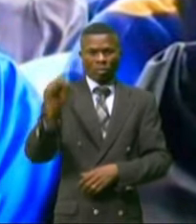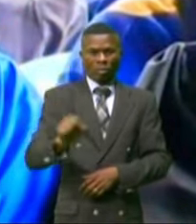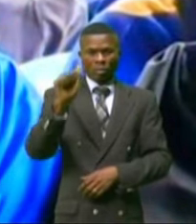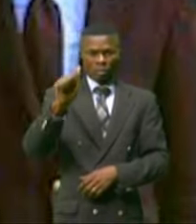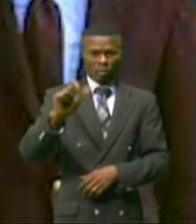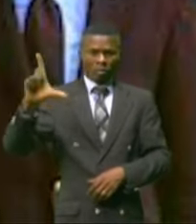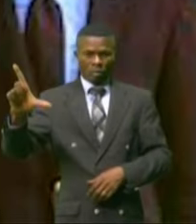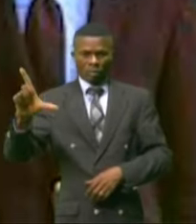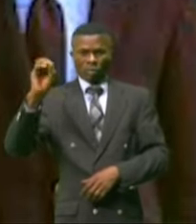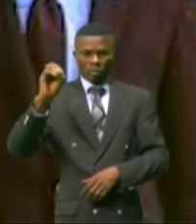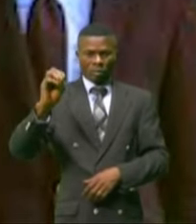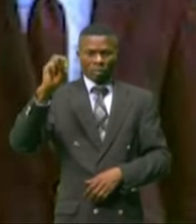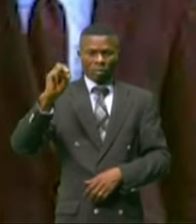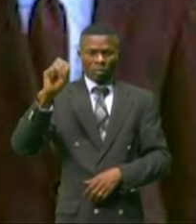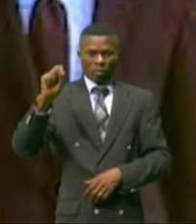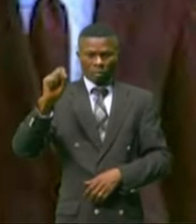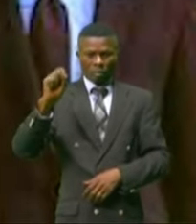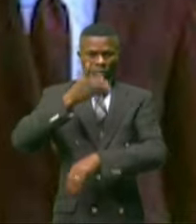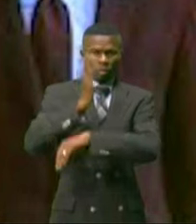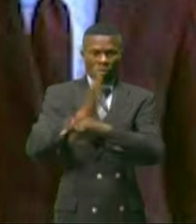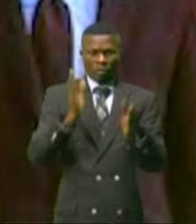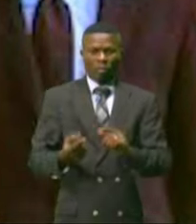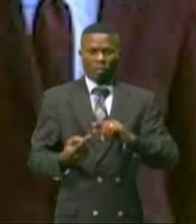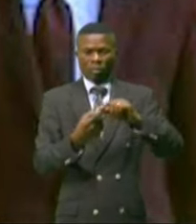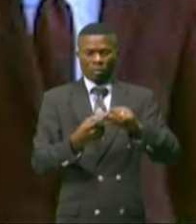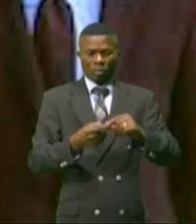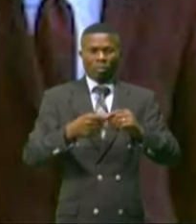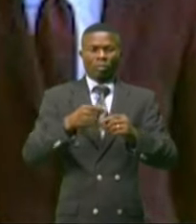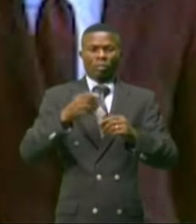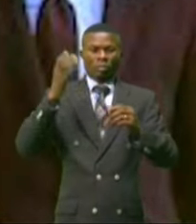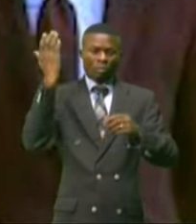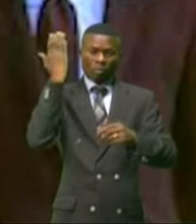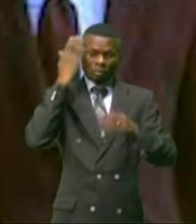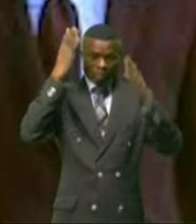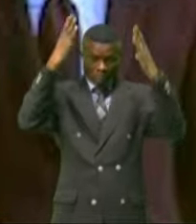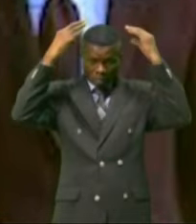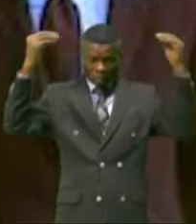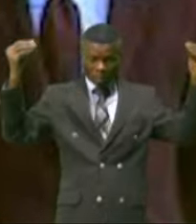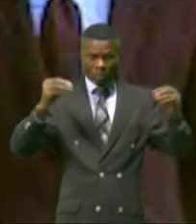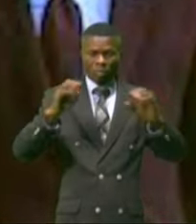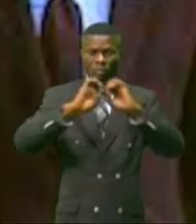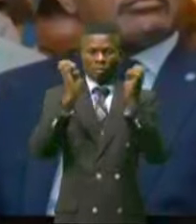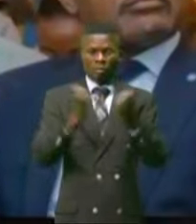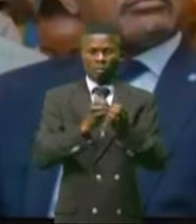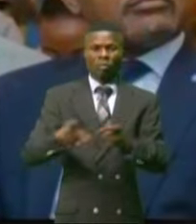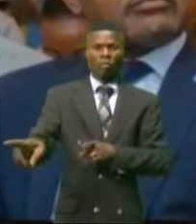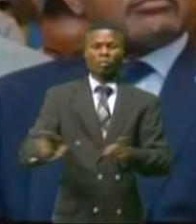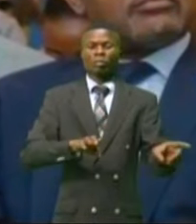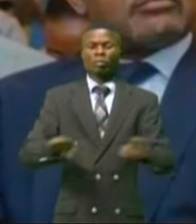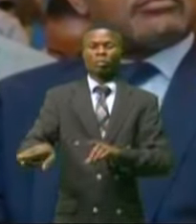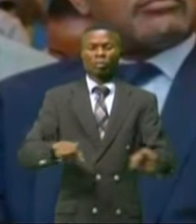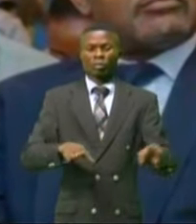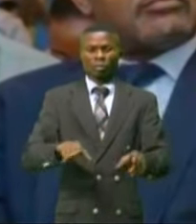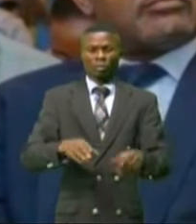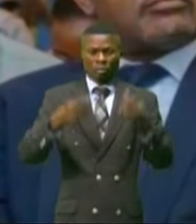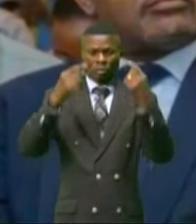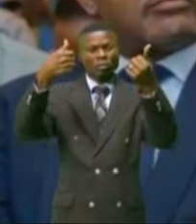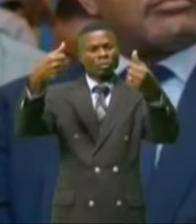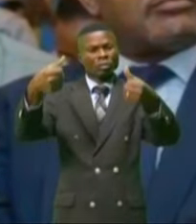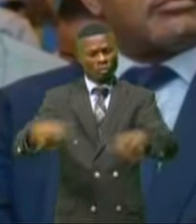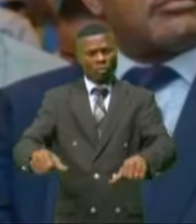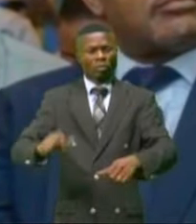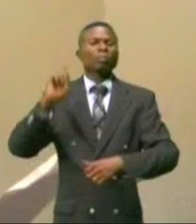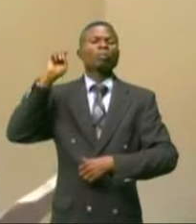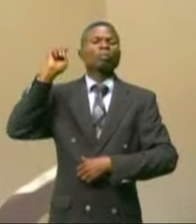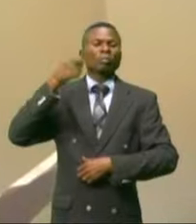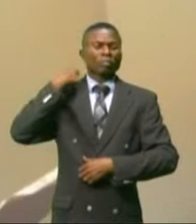Ndela, conseiller spécial de Moïse Katumbi Tshapwe, restera dans cette position jusqu'au prononcé de l'arrêt définitif sur l'affaire qui